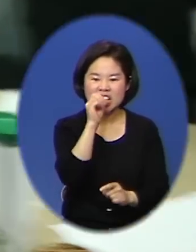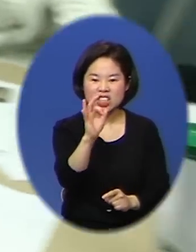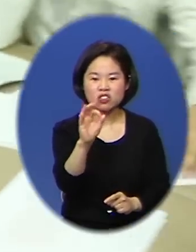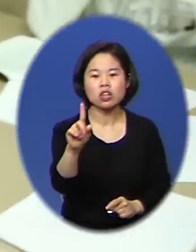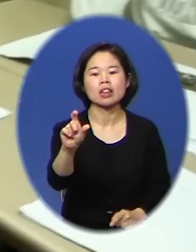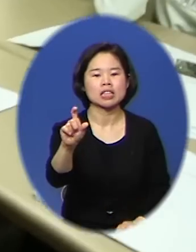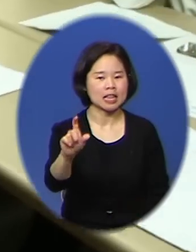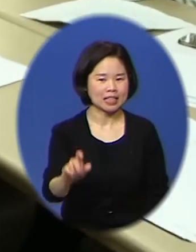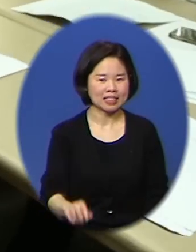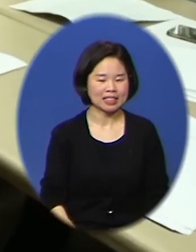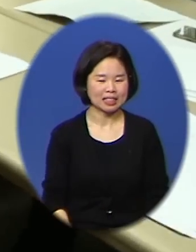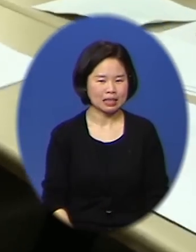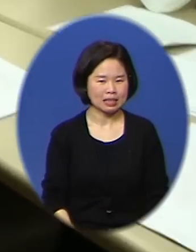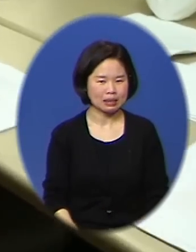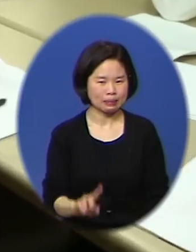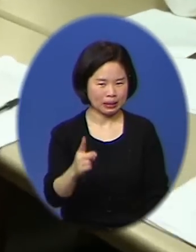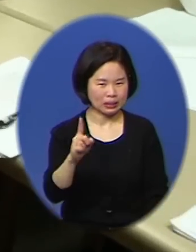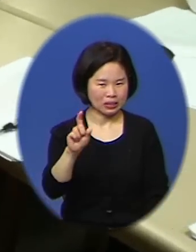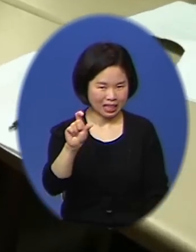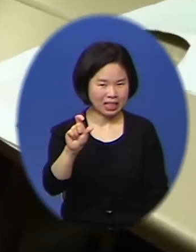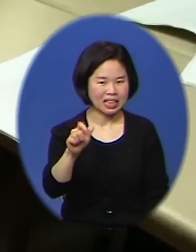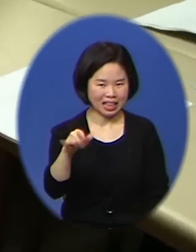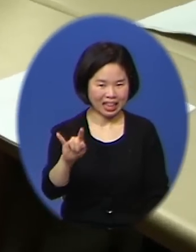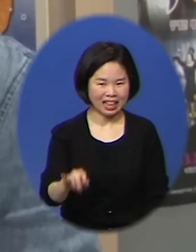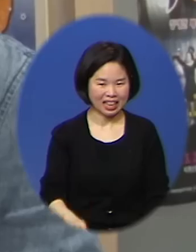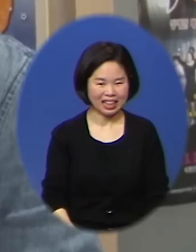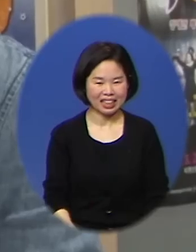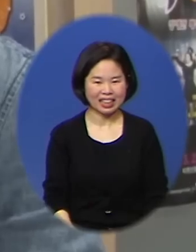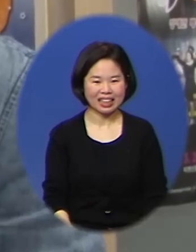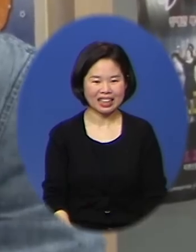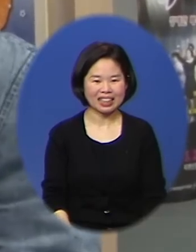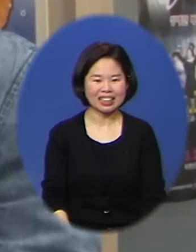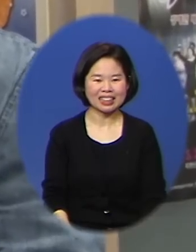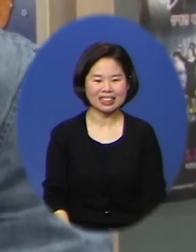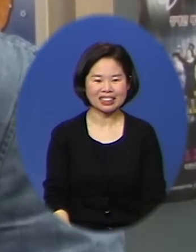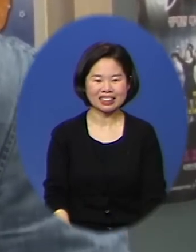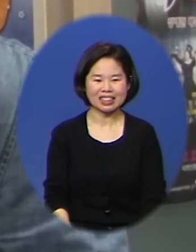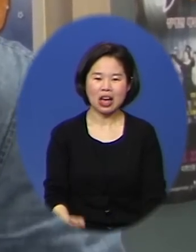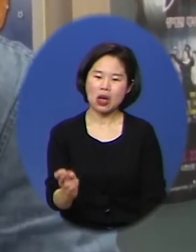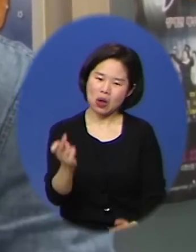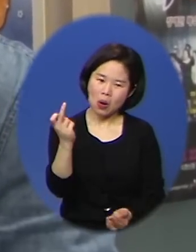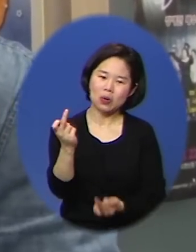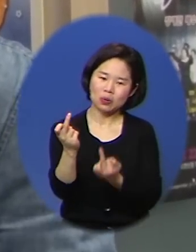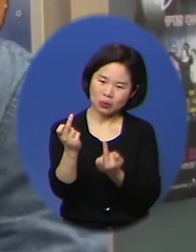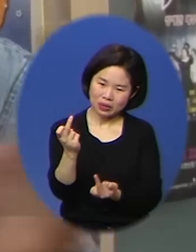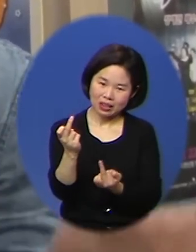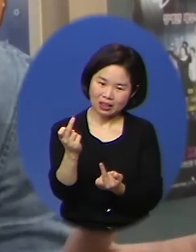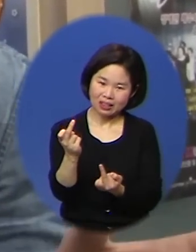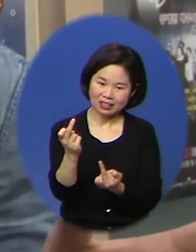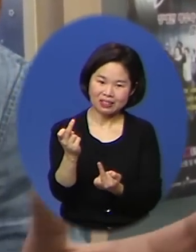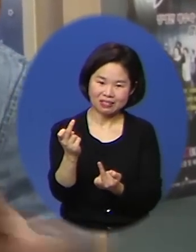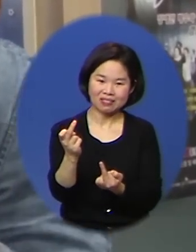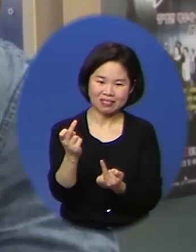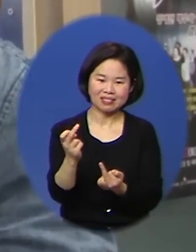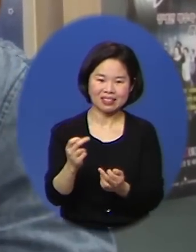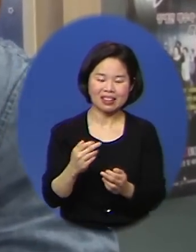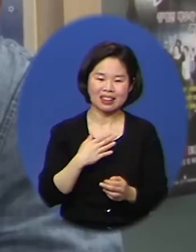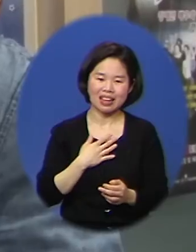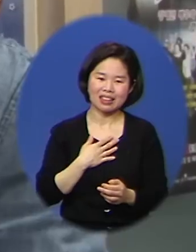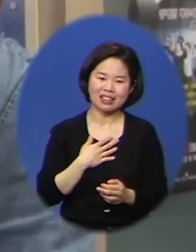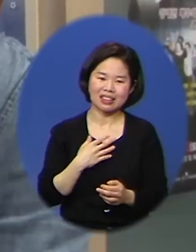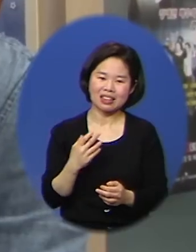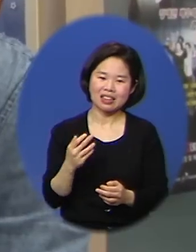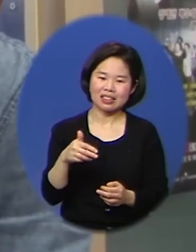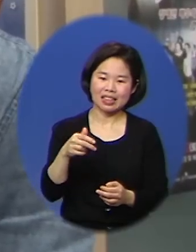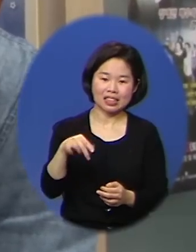어떡하나 기다려야 돼 지각하고 올게 그거 말고 그거 말고 예, 그 형 동생으로 나왔어가지고 재진이 형이고 전 진호